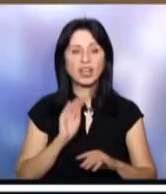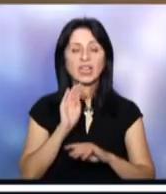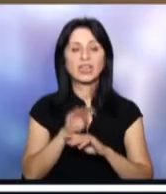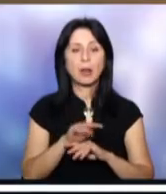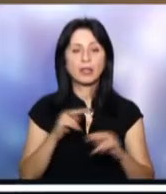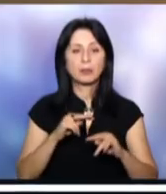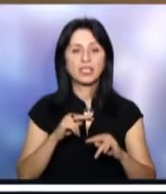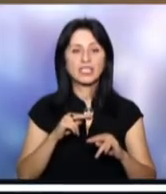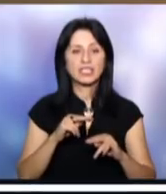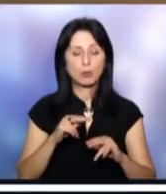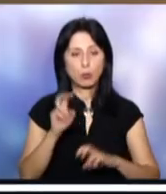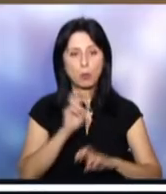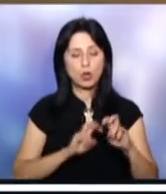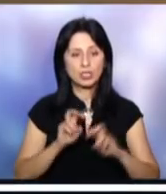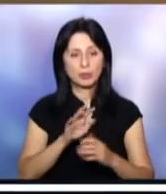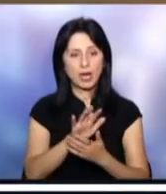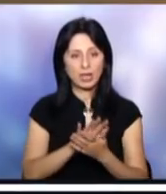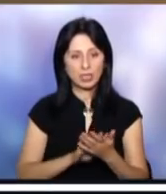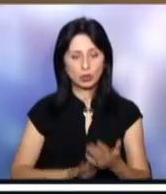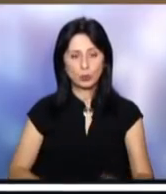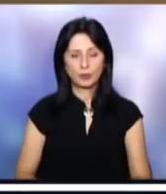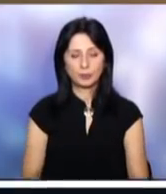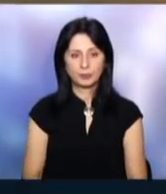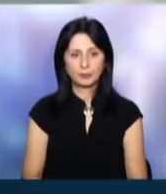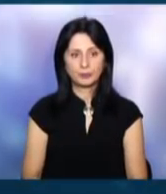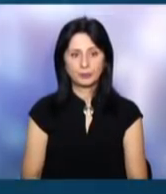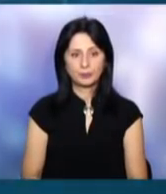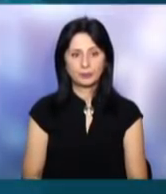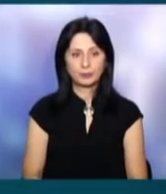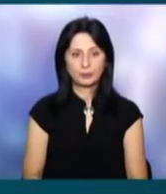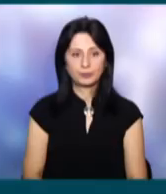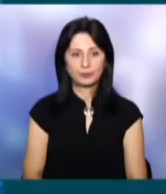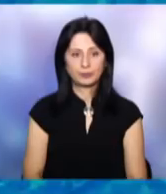დამატებითი მტკიცებულების მოძიებას განაგრძობენ.